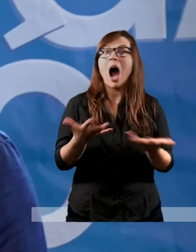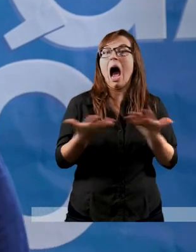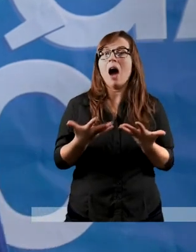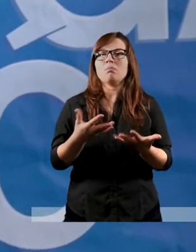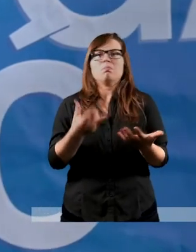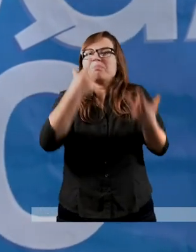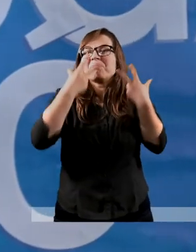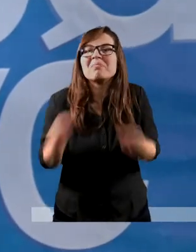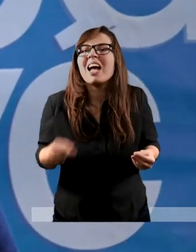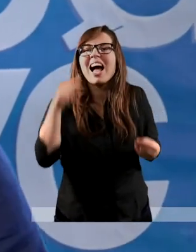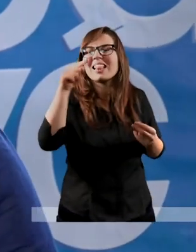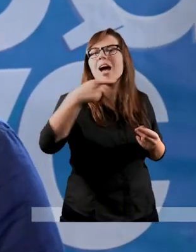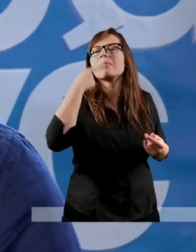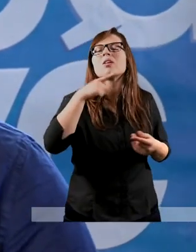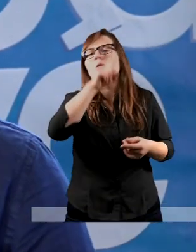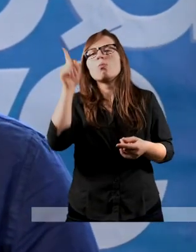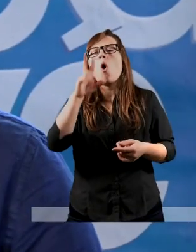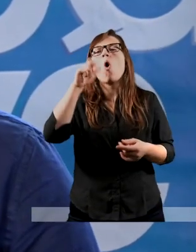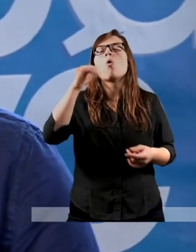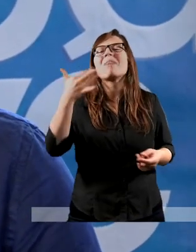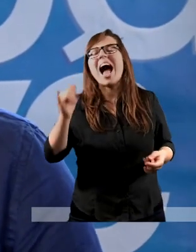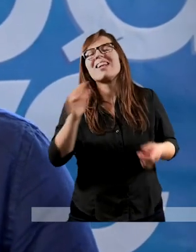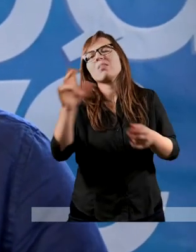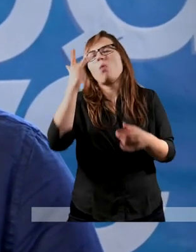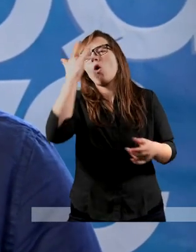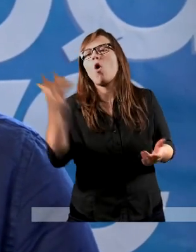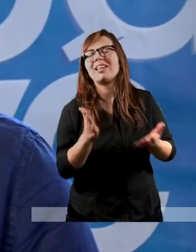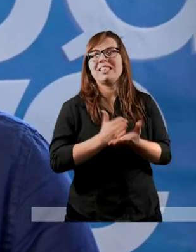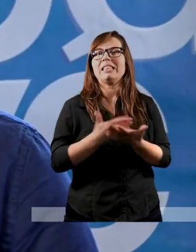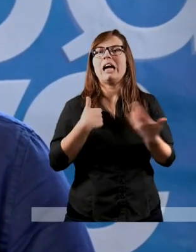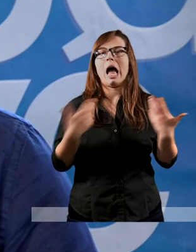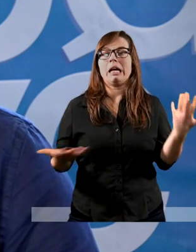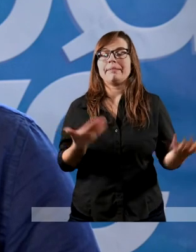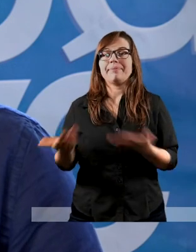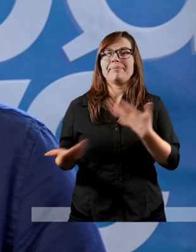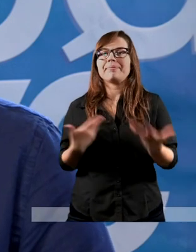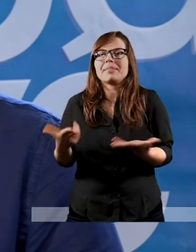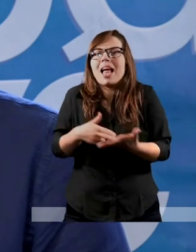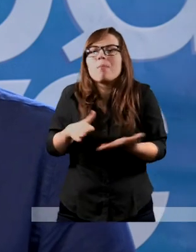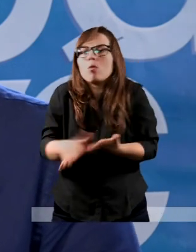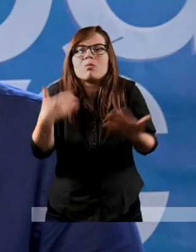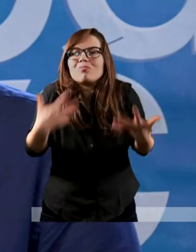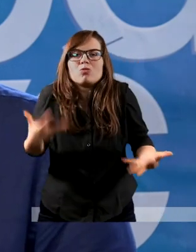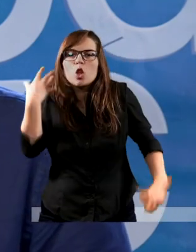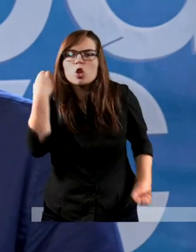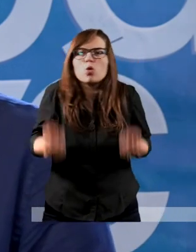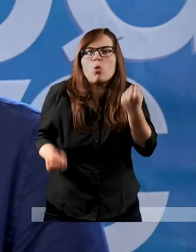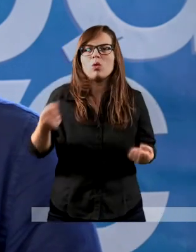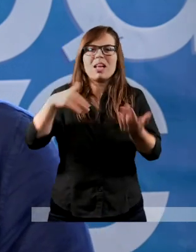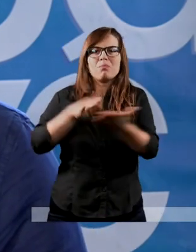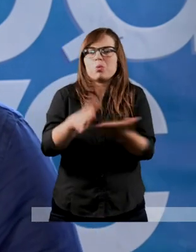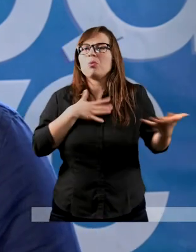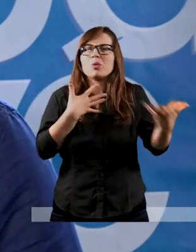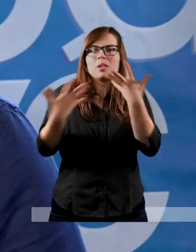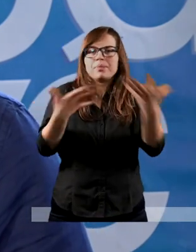nie. Że tam ludzie mówili tylko po armiańsku i po rosyjsku. Więc na początku dla mnie to naprawdę było bardzo